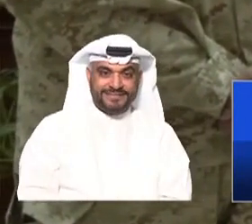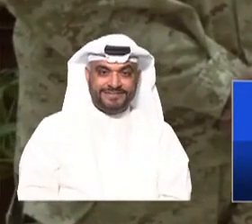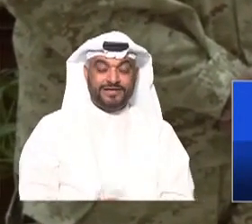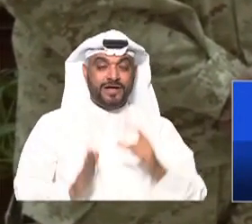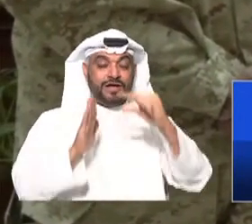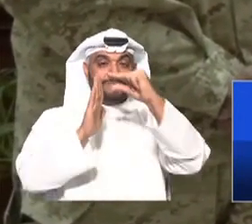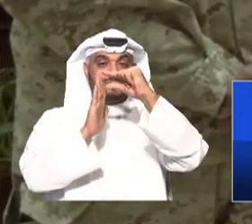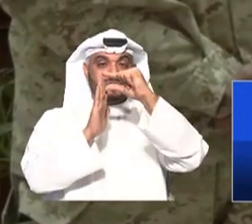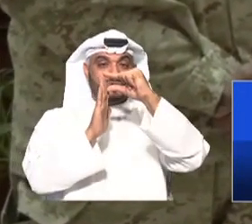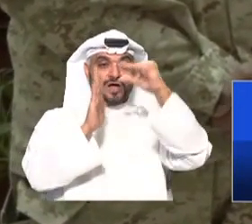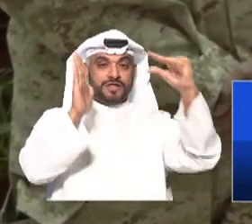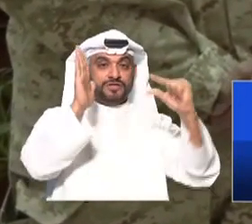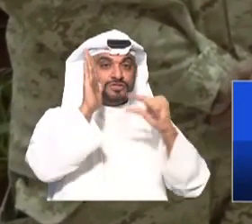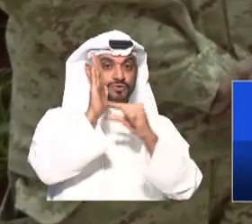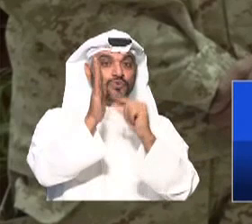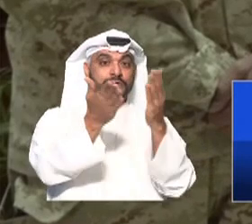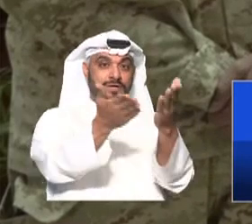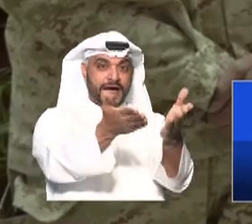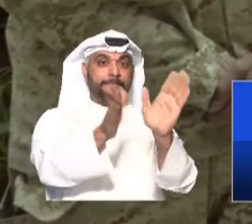الدستور